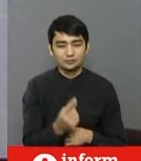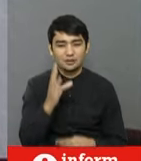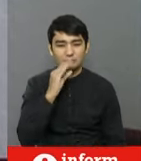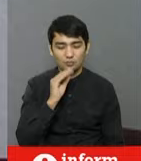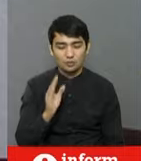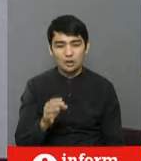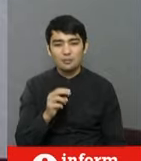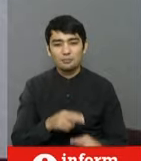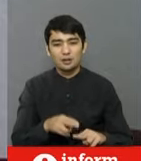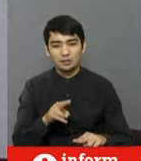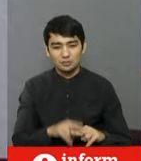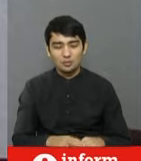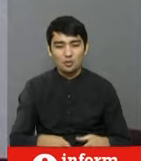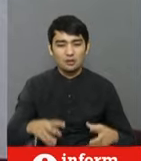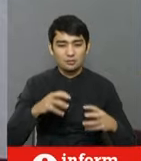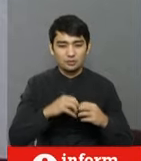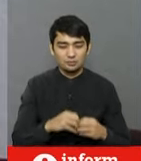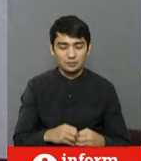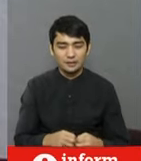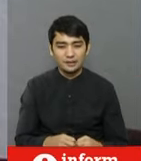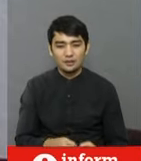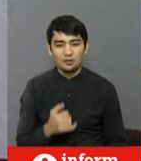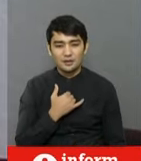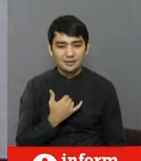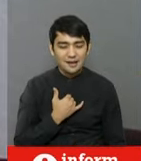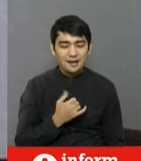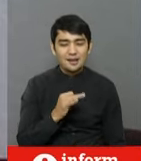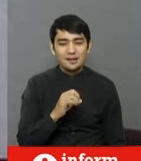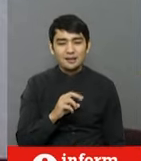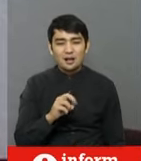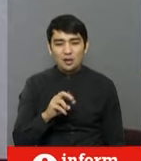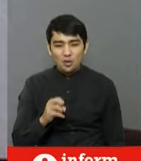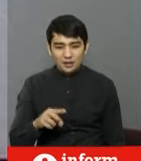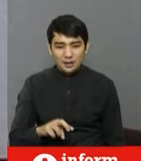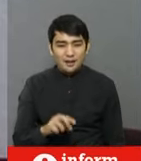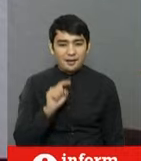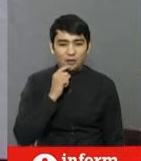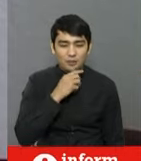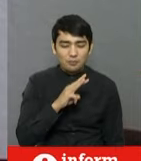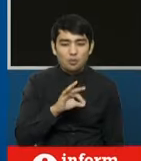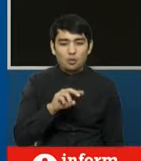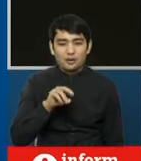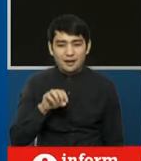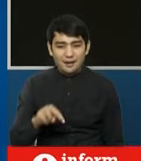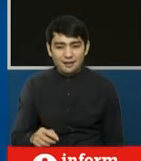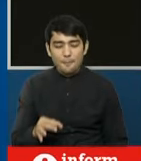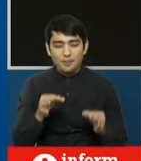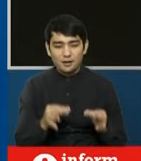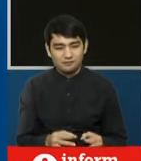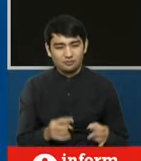үшін де жалпы мынау бізде идеология, экономикалық модель дұрыс болу керек. Ол